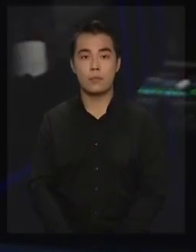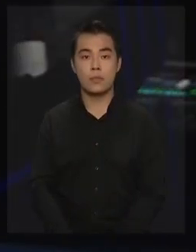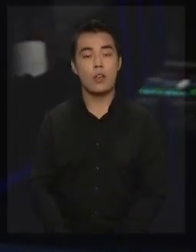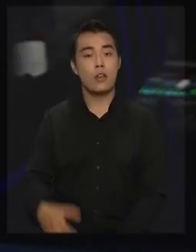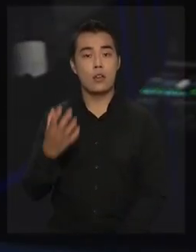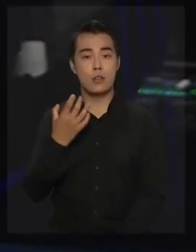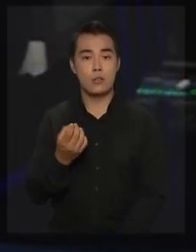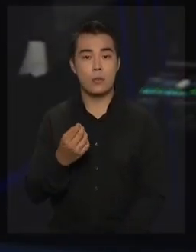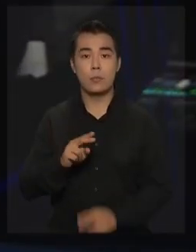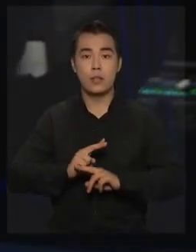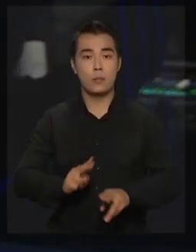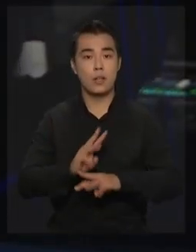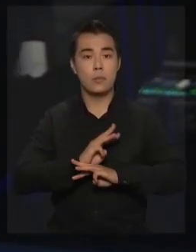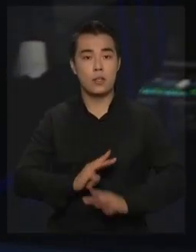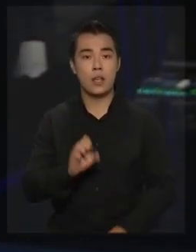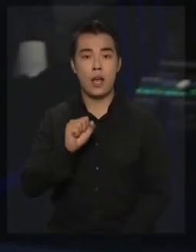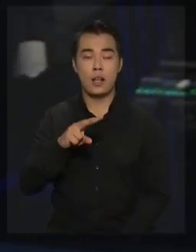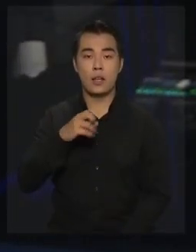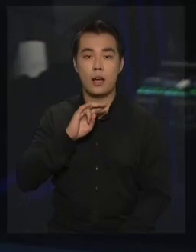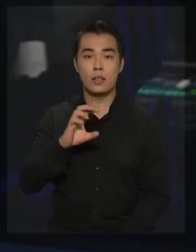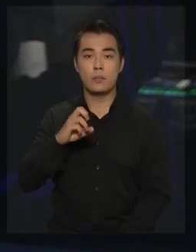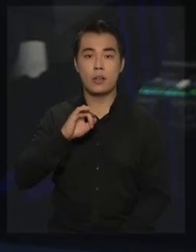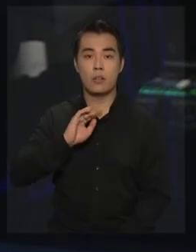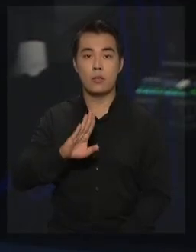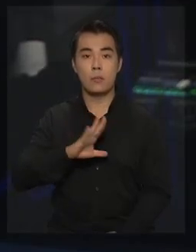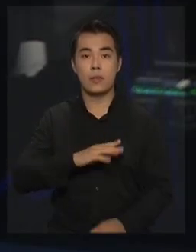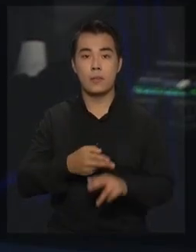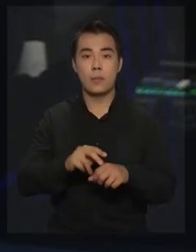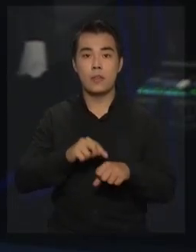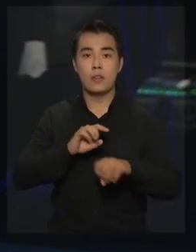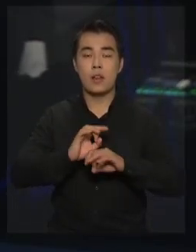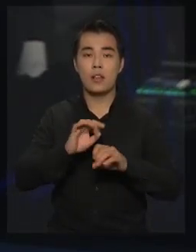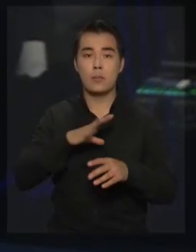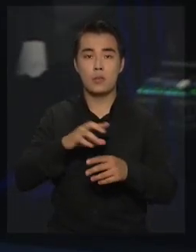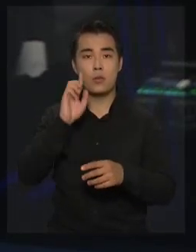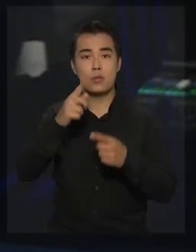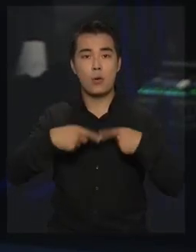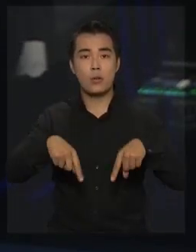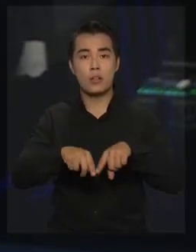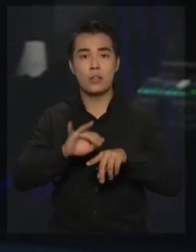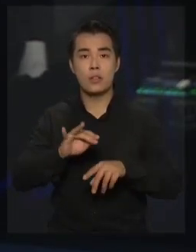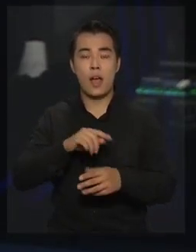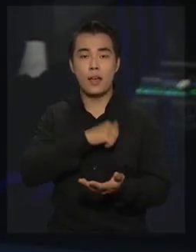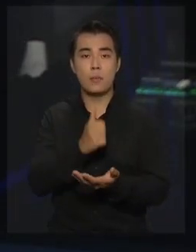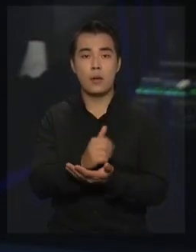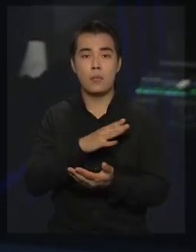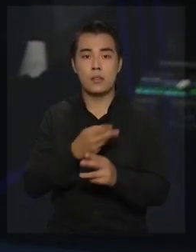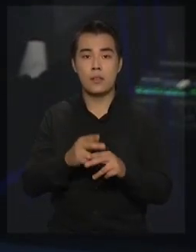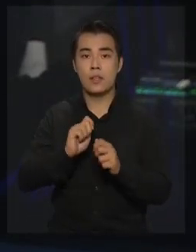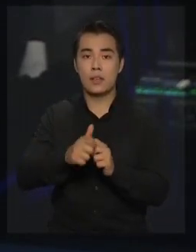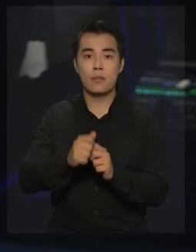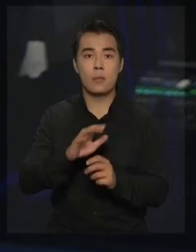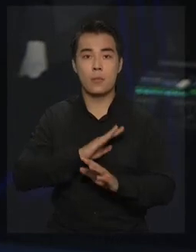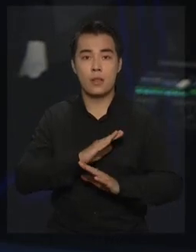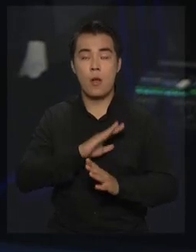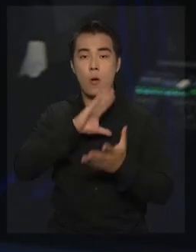Тем временем премьер-министр Алихан Смаилов раскритиковал госорганы и акиматы за недоработку в привлечении инвестиций,